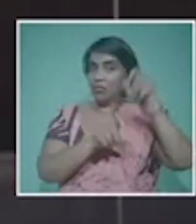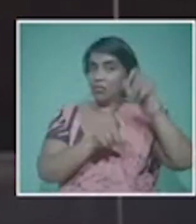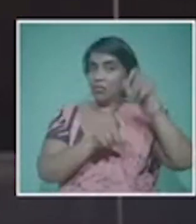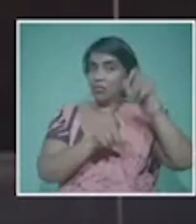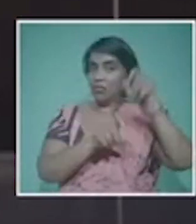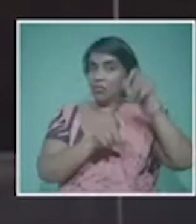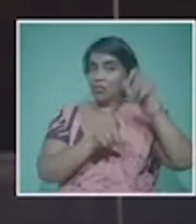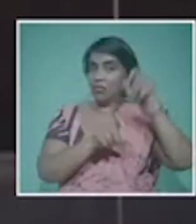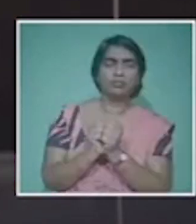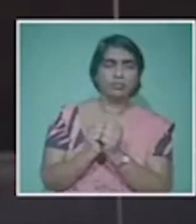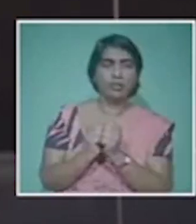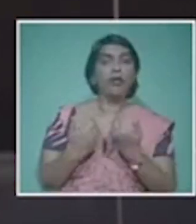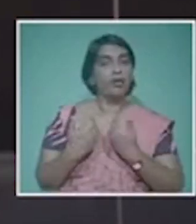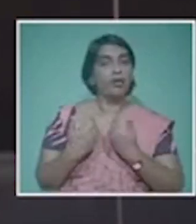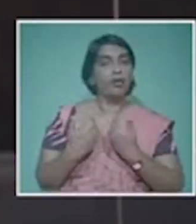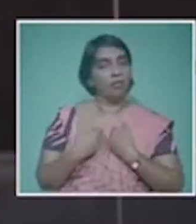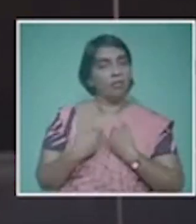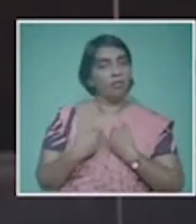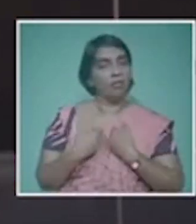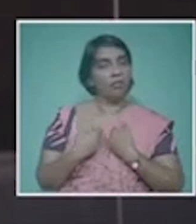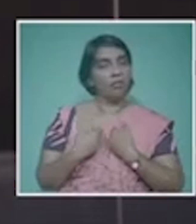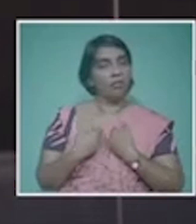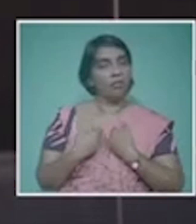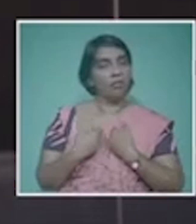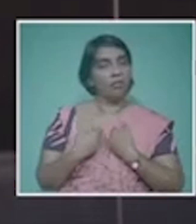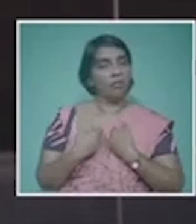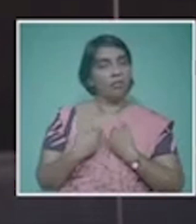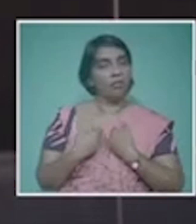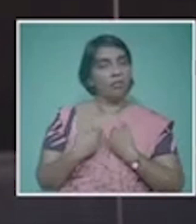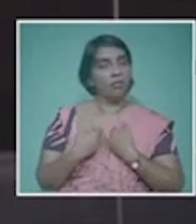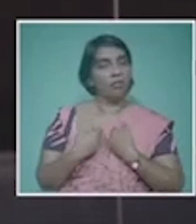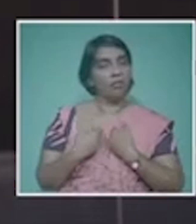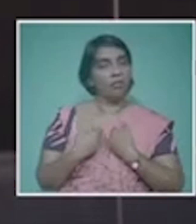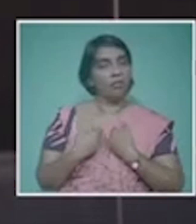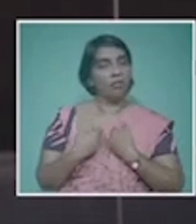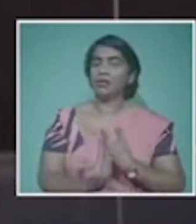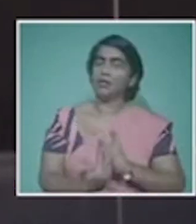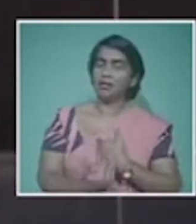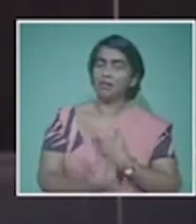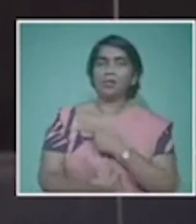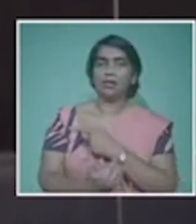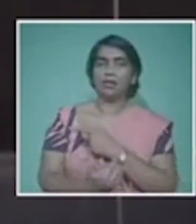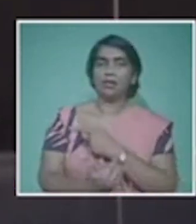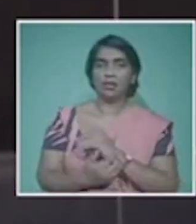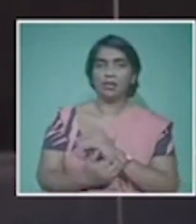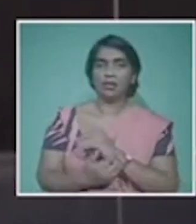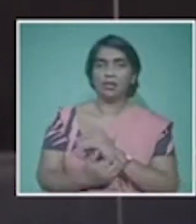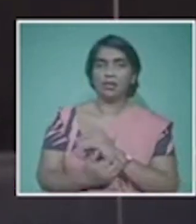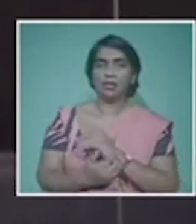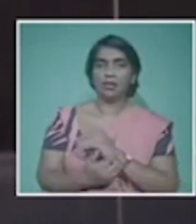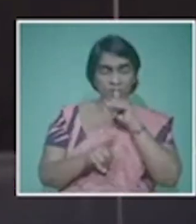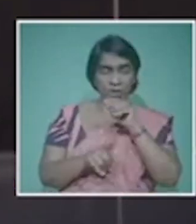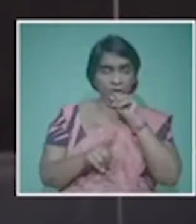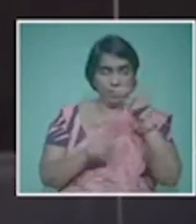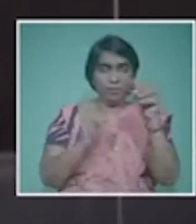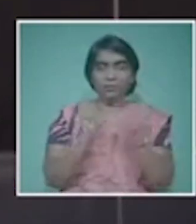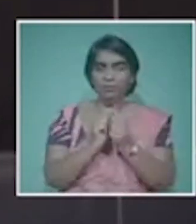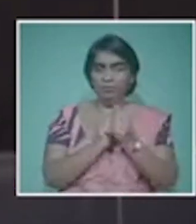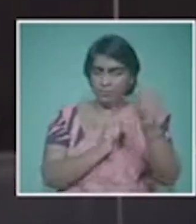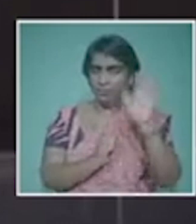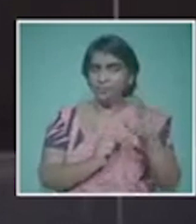கௌரவத்தை நாட்டு மக்கள் வழங்குவார்கள். நாட்டில் மேலும் சிலர் அமைச்சு பதவிகளை பெற்றுக்கொள்ள வரிசையில் காத்திருக்கின்ற நிலையில்